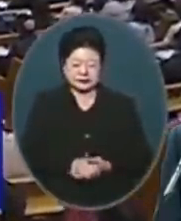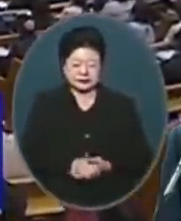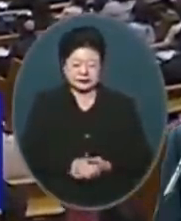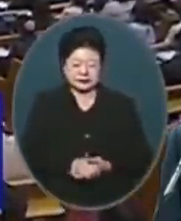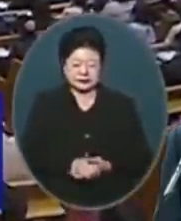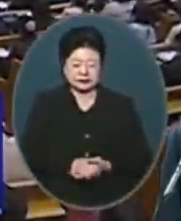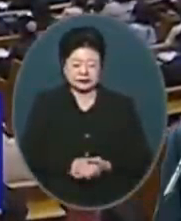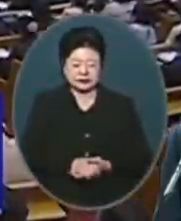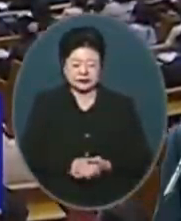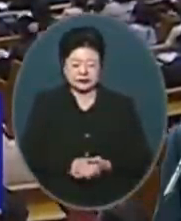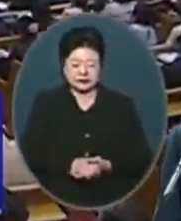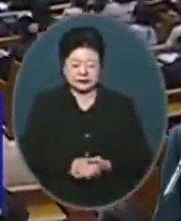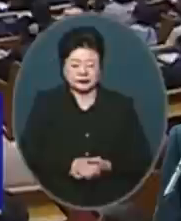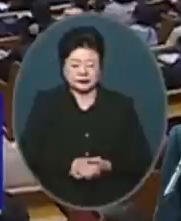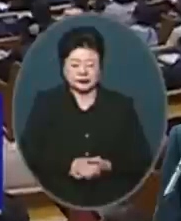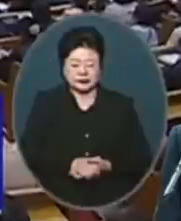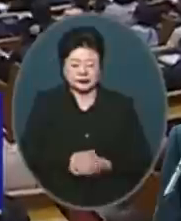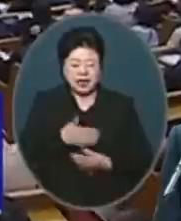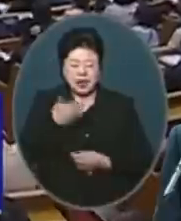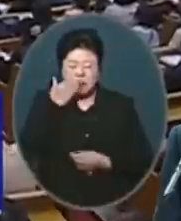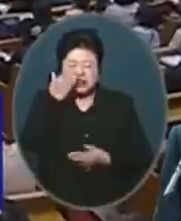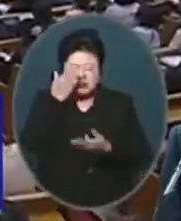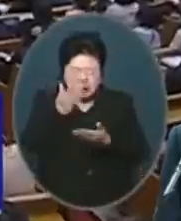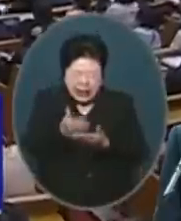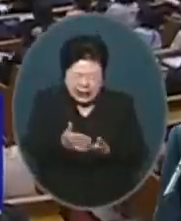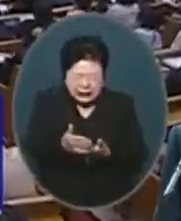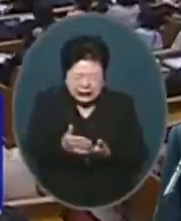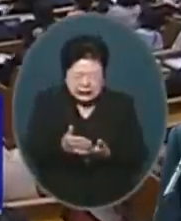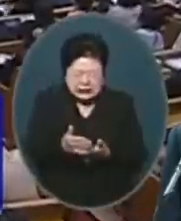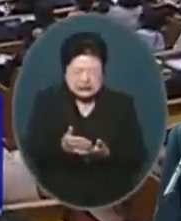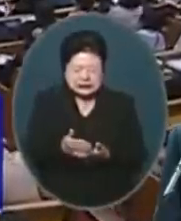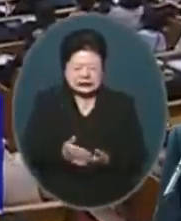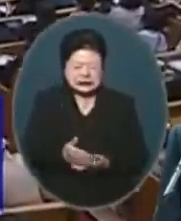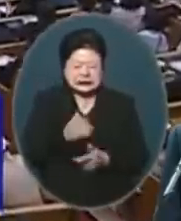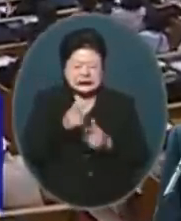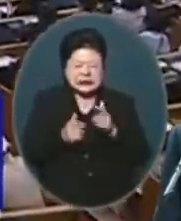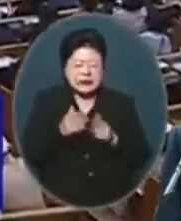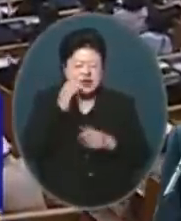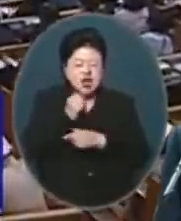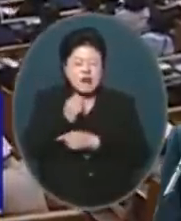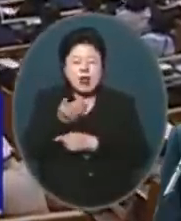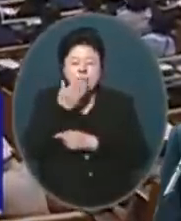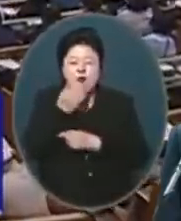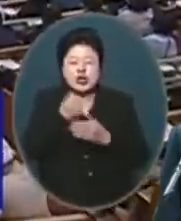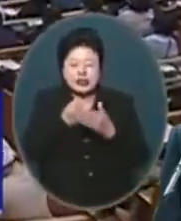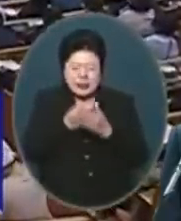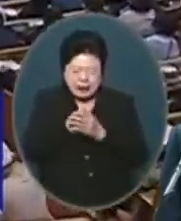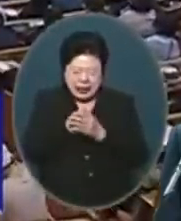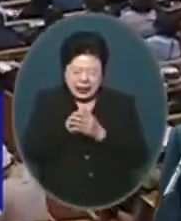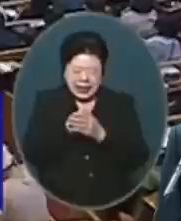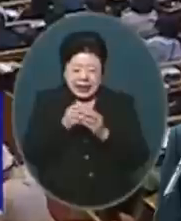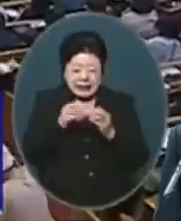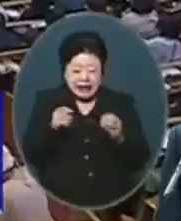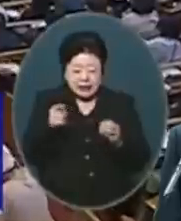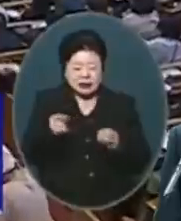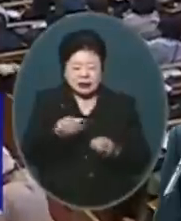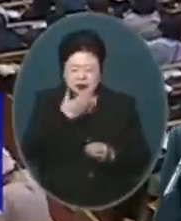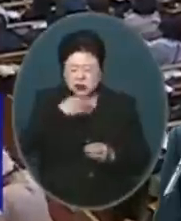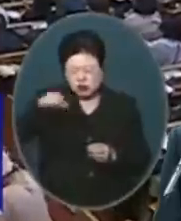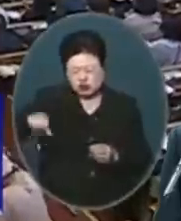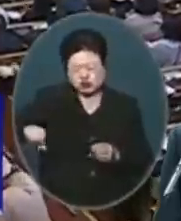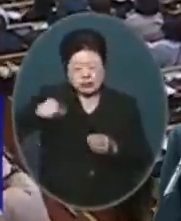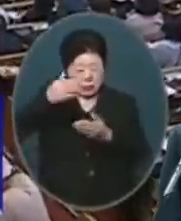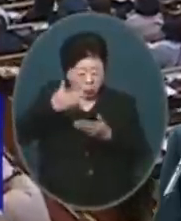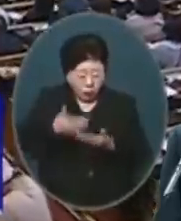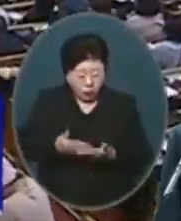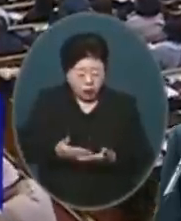아내의 말을 듣고 내가 내게 먹지 말라 한 나무의 열매를 먹었은즉 땅은 너로 말미암아 저주를